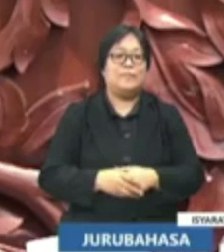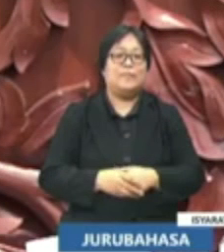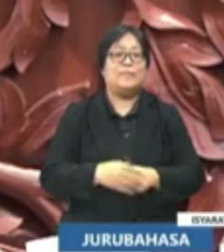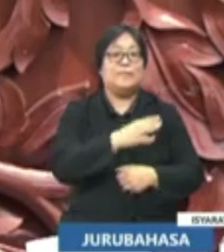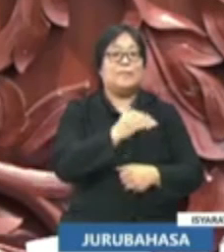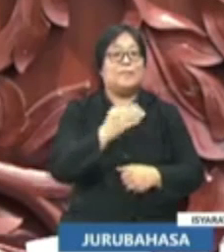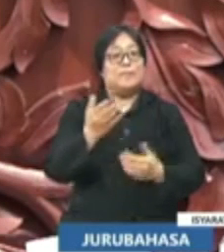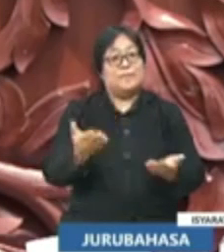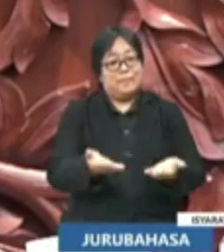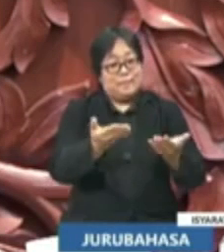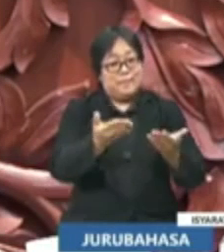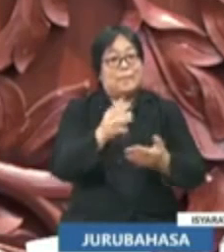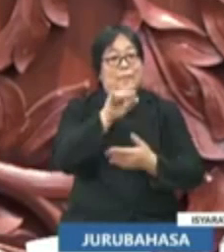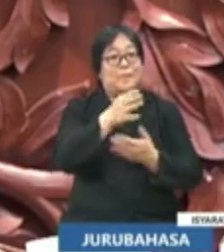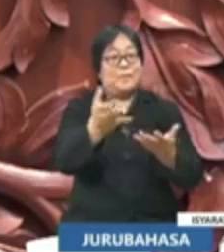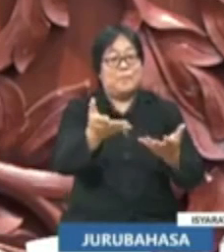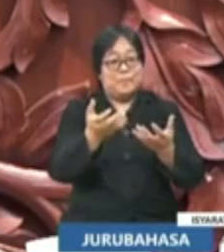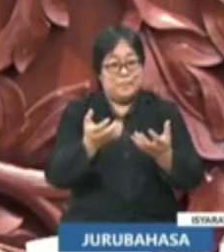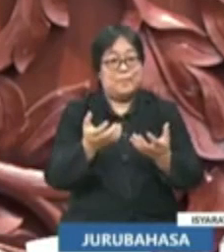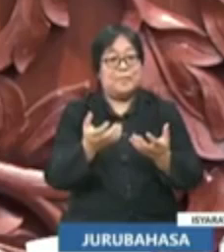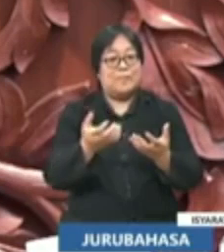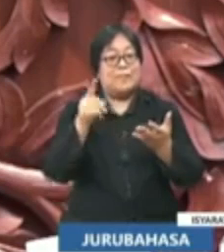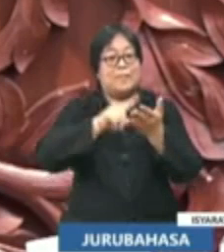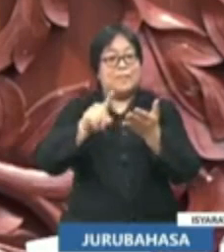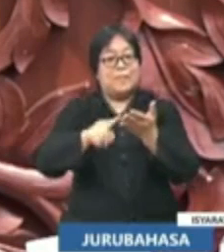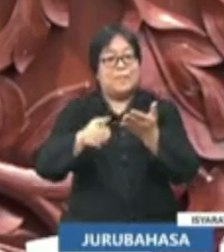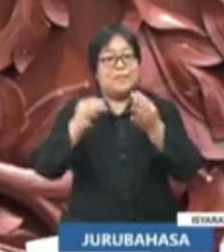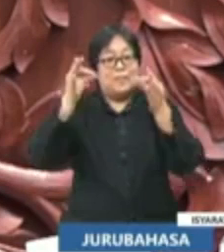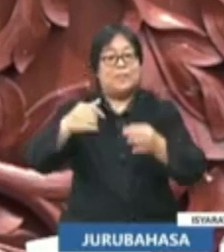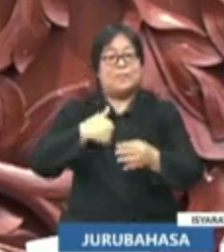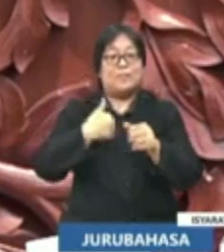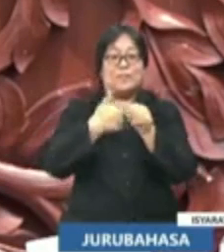Dan terpulanglah kepada Yang Berhormat sama ada untuk rujuk